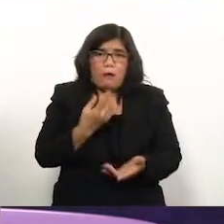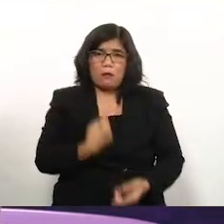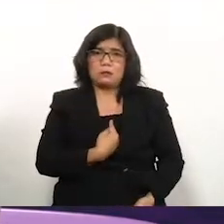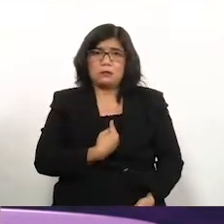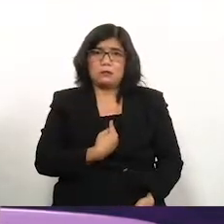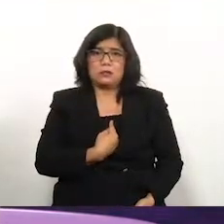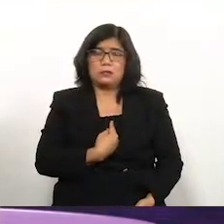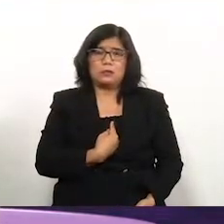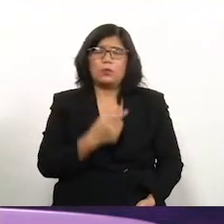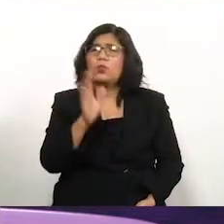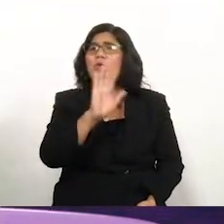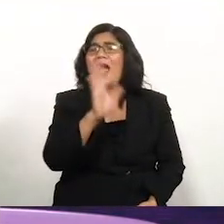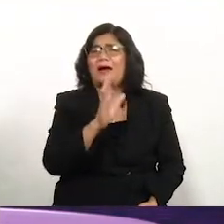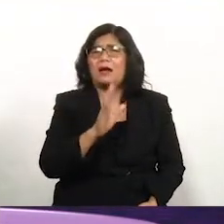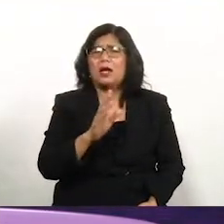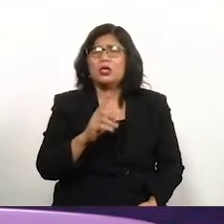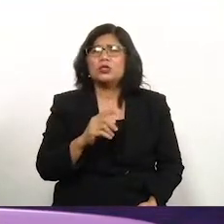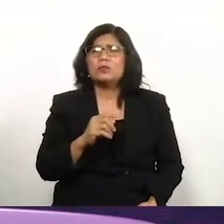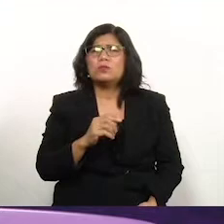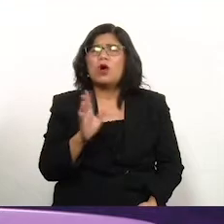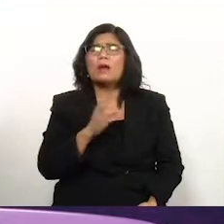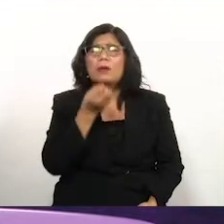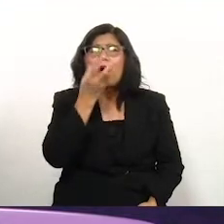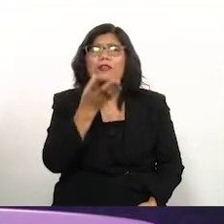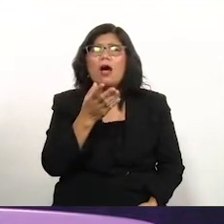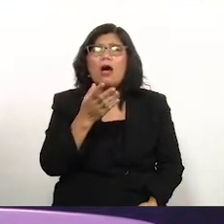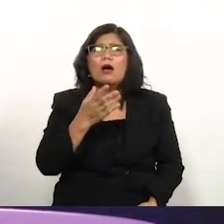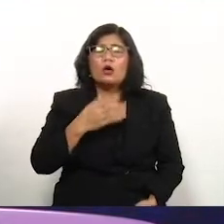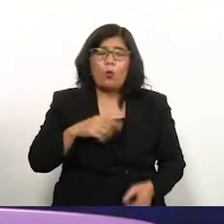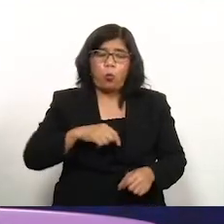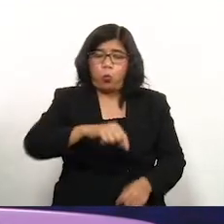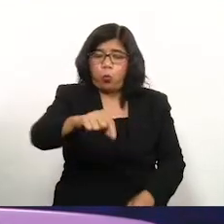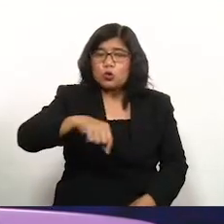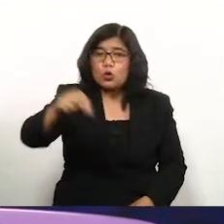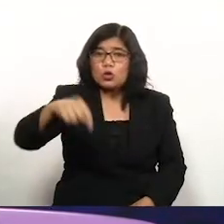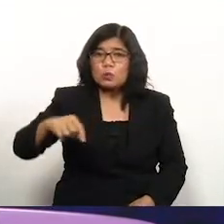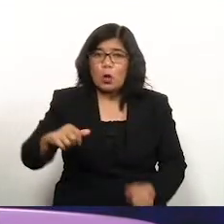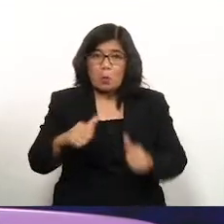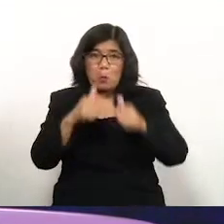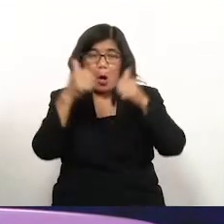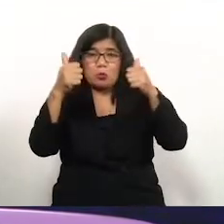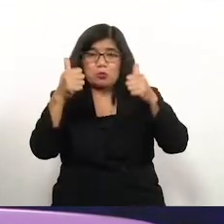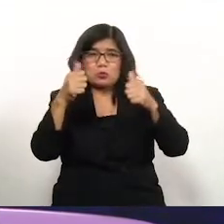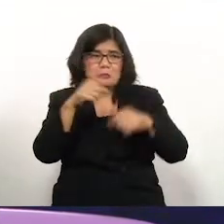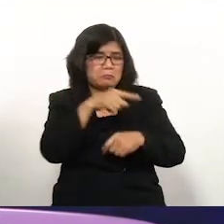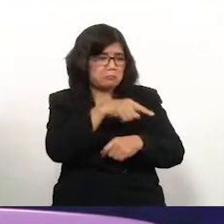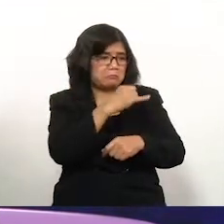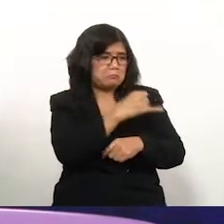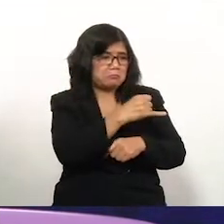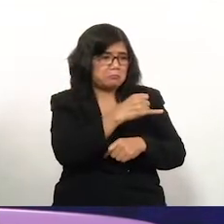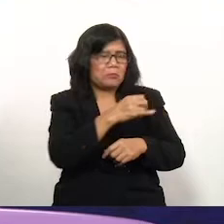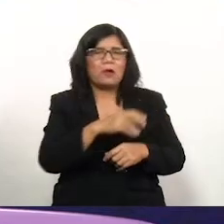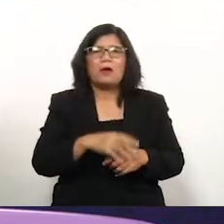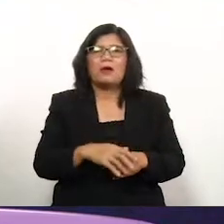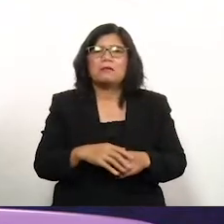diri Hai bukan supaya bisa berkata sound system Kami lebih baik daripada sang film kamu karpet Kami